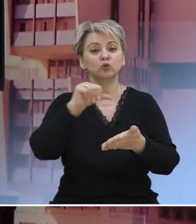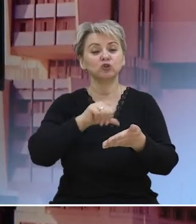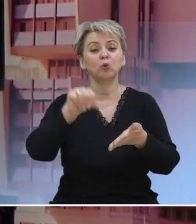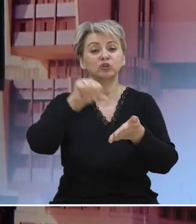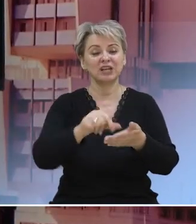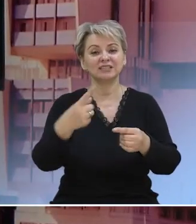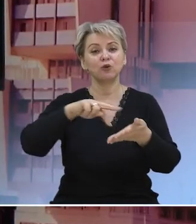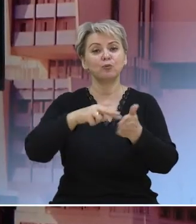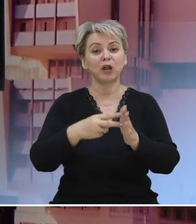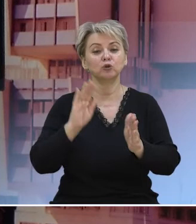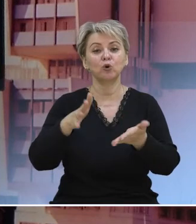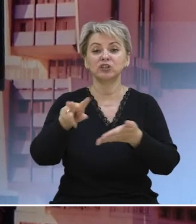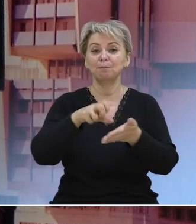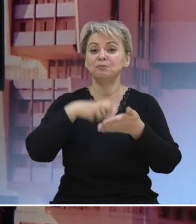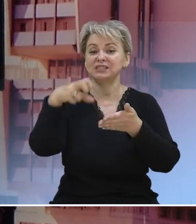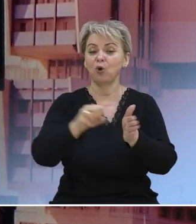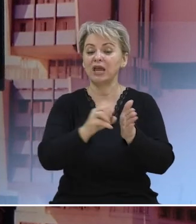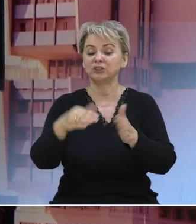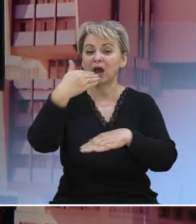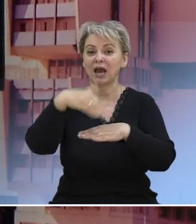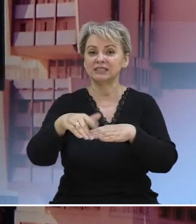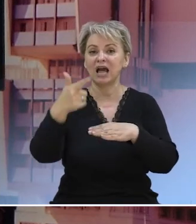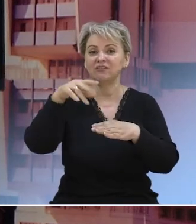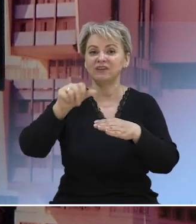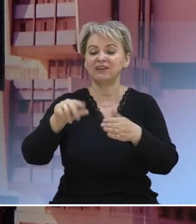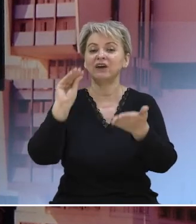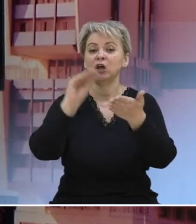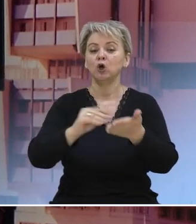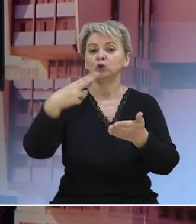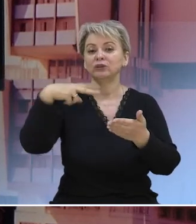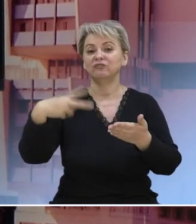желании участвовать в спецпроекте, можно прислав письмо на электронный адрес